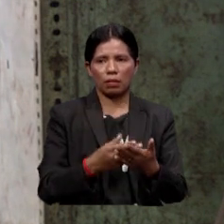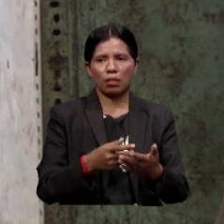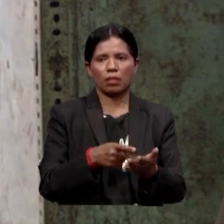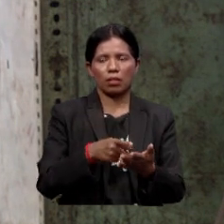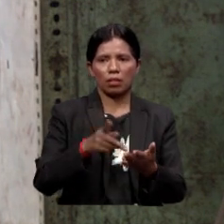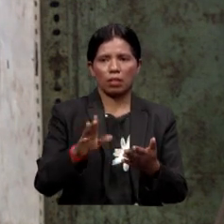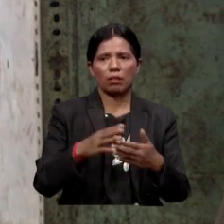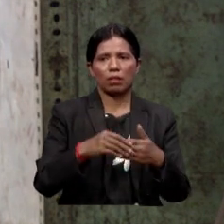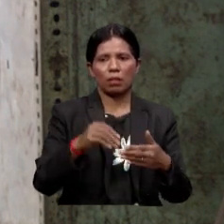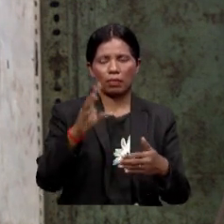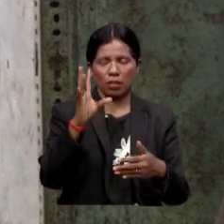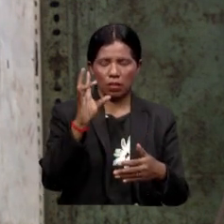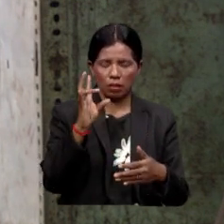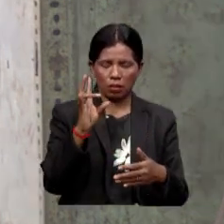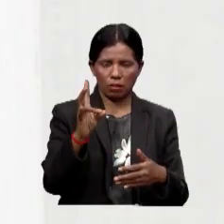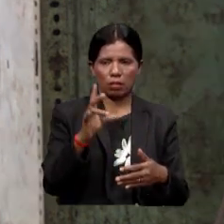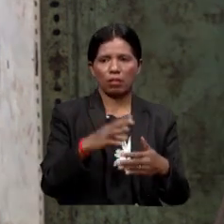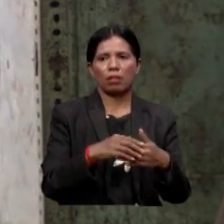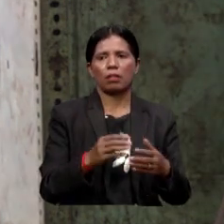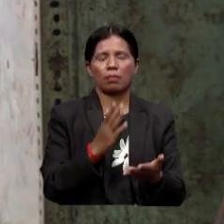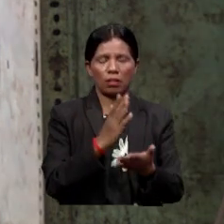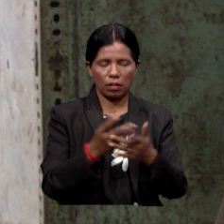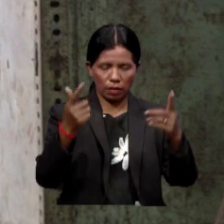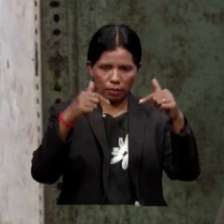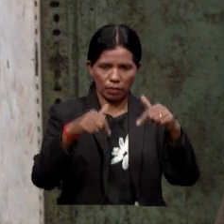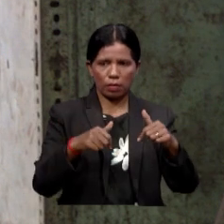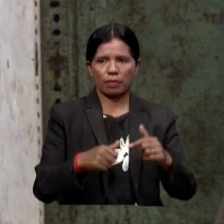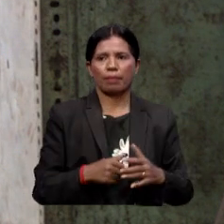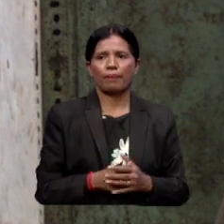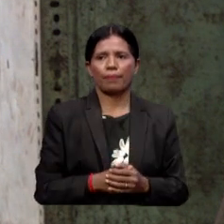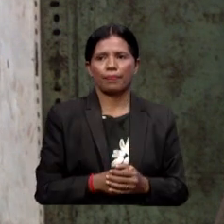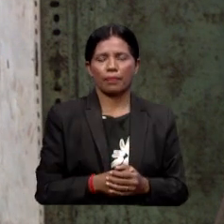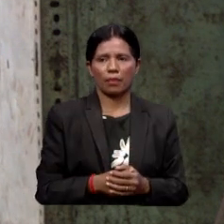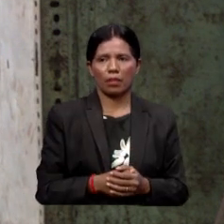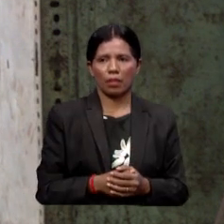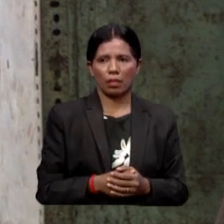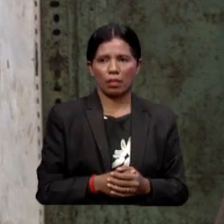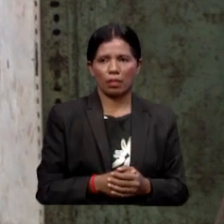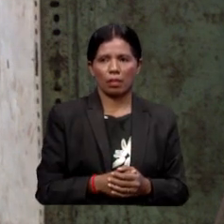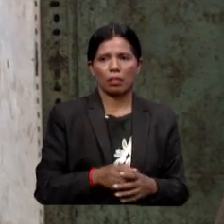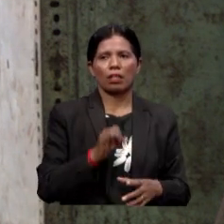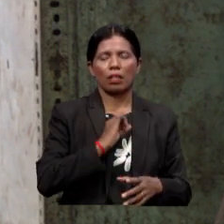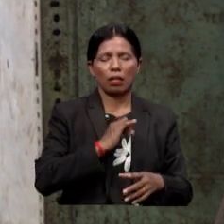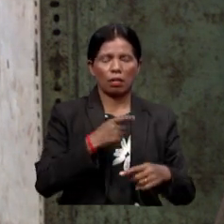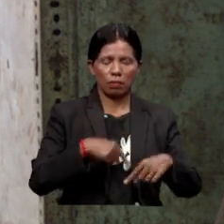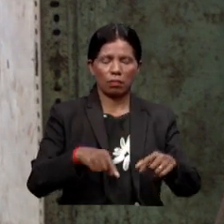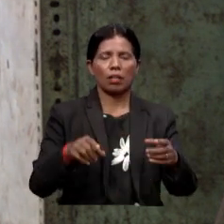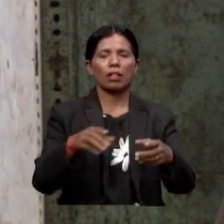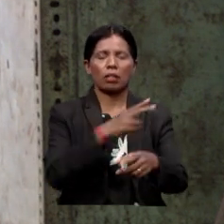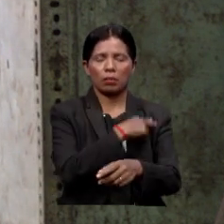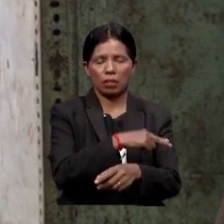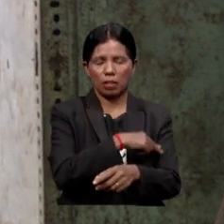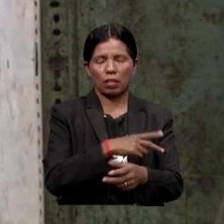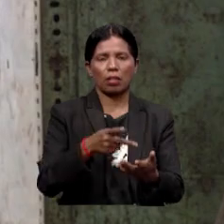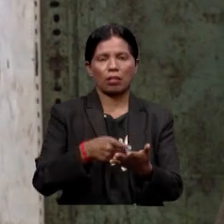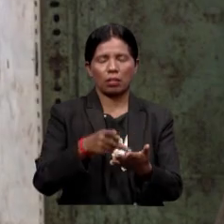pamai. Partia mai, yang disiplin meluri kali, disiplin aku kena bateri ni pera, meluri